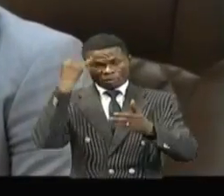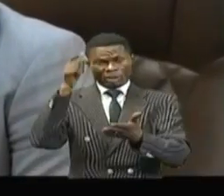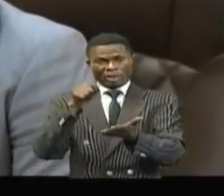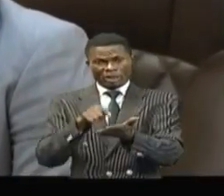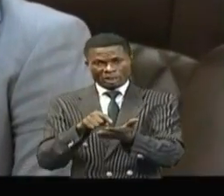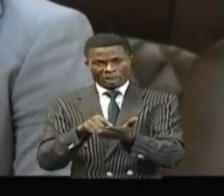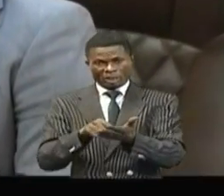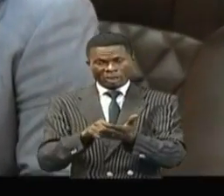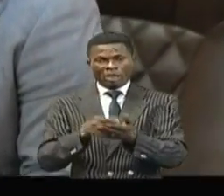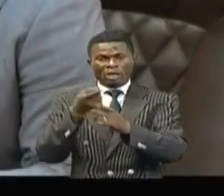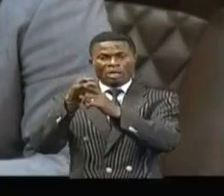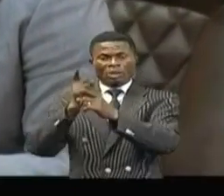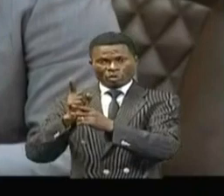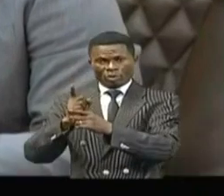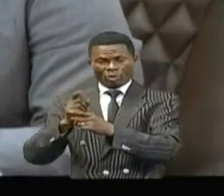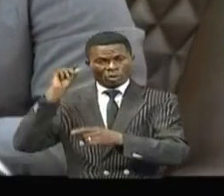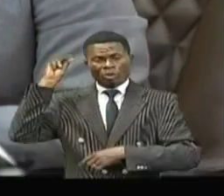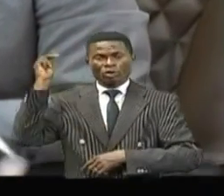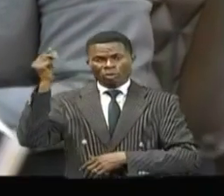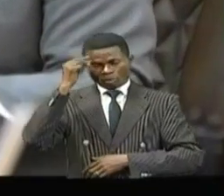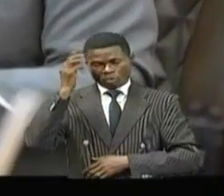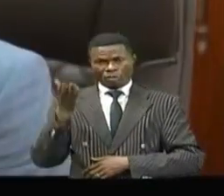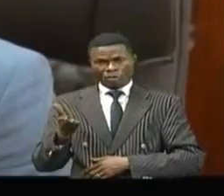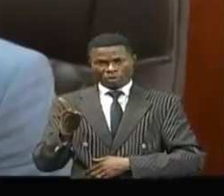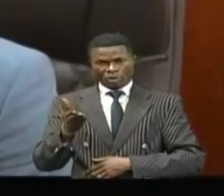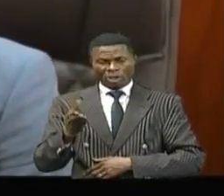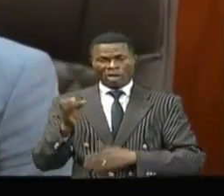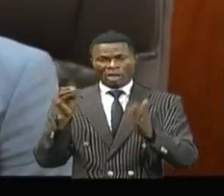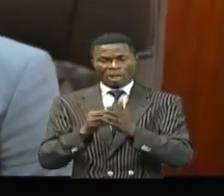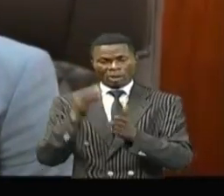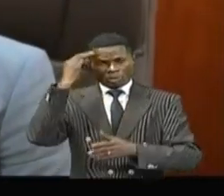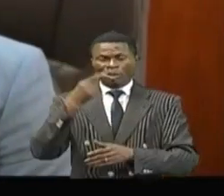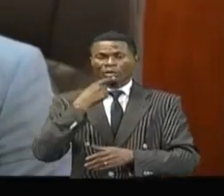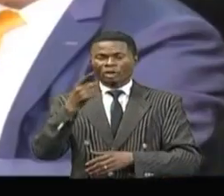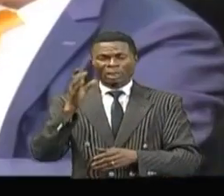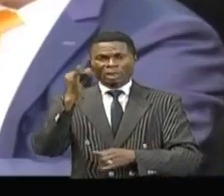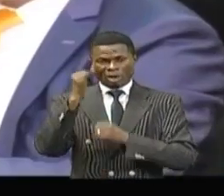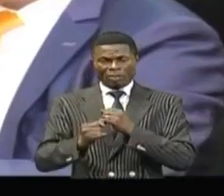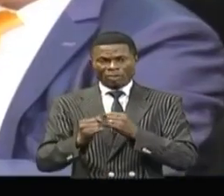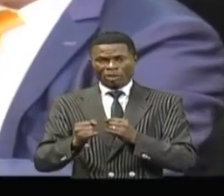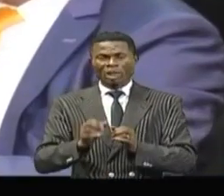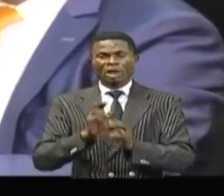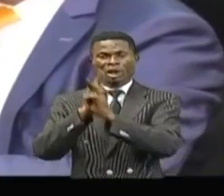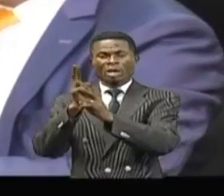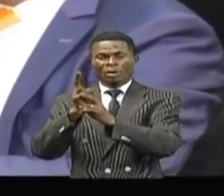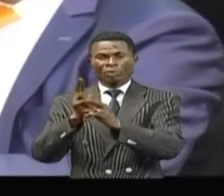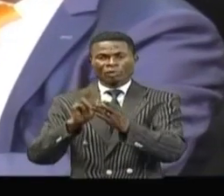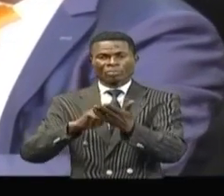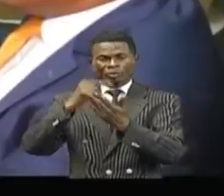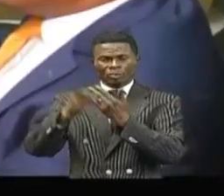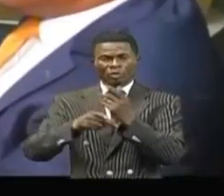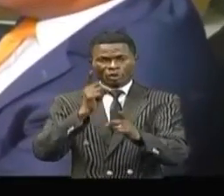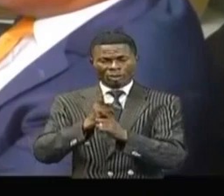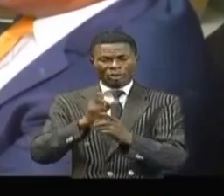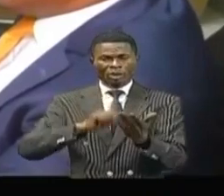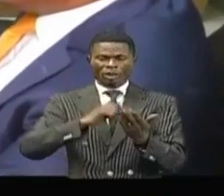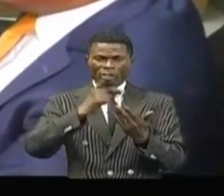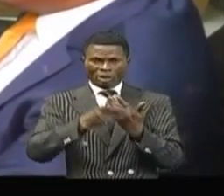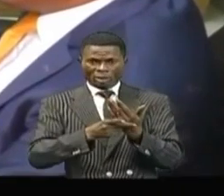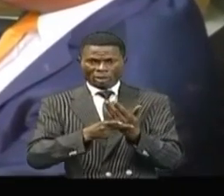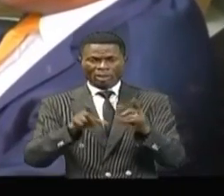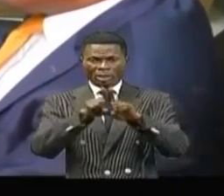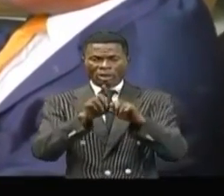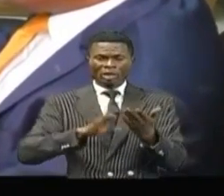initiative proviendra du gouvernement. Il a conclu son propos en présentant le cadre logique du programme et